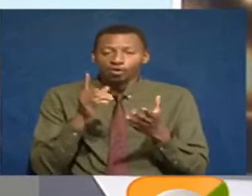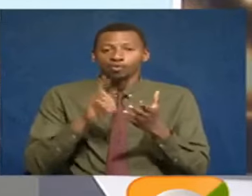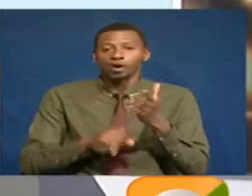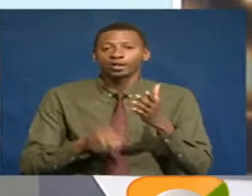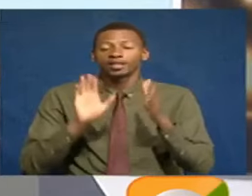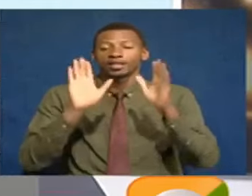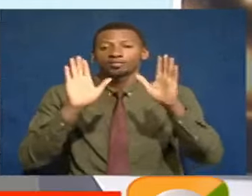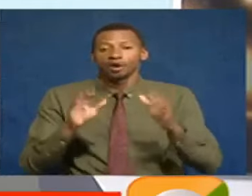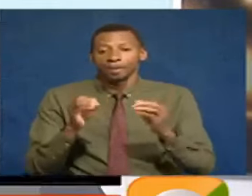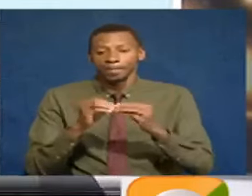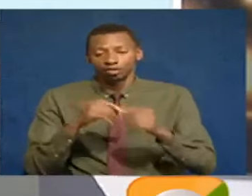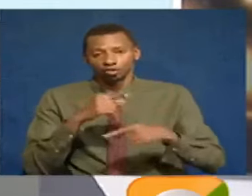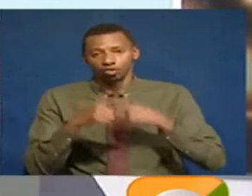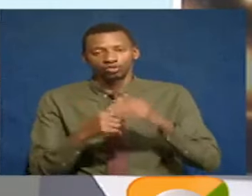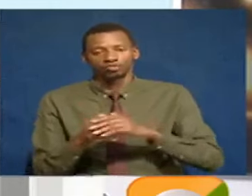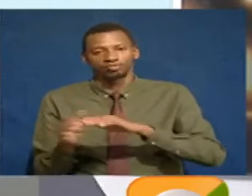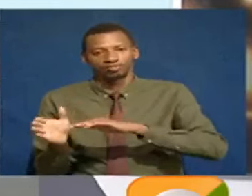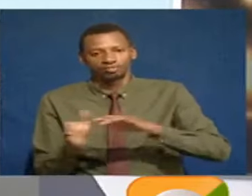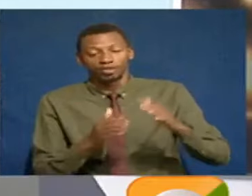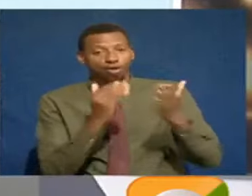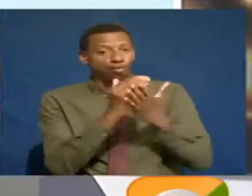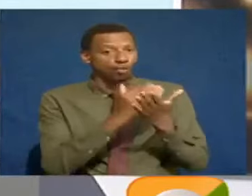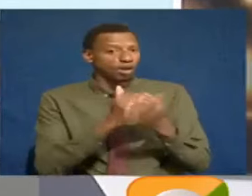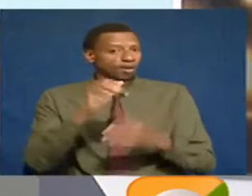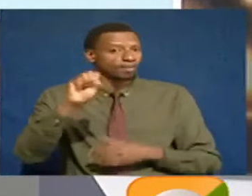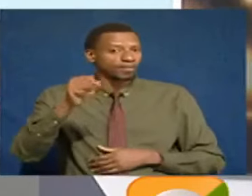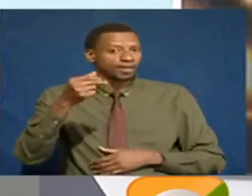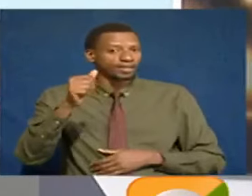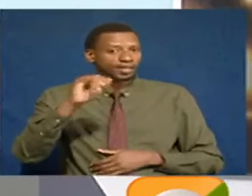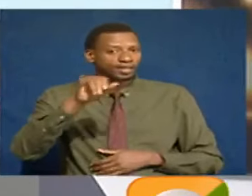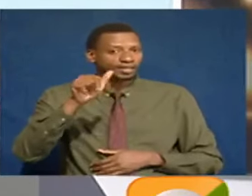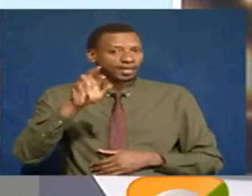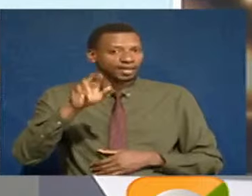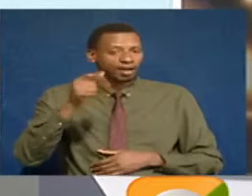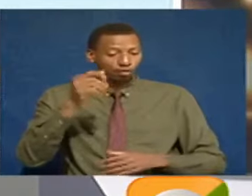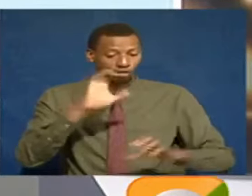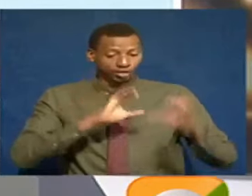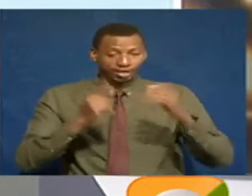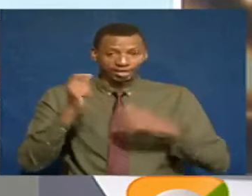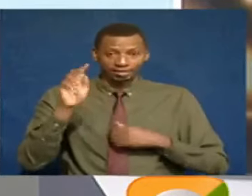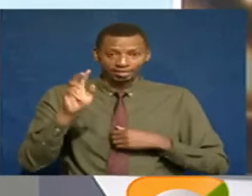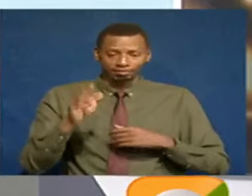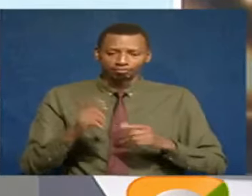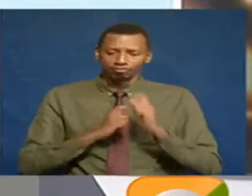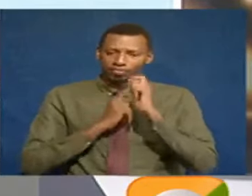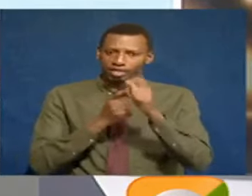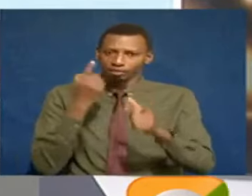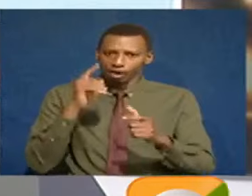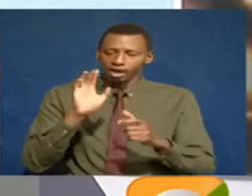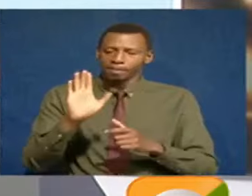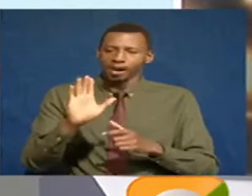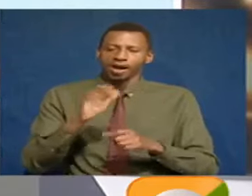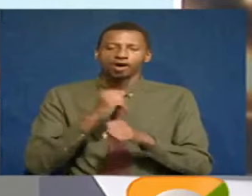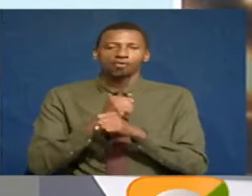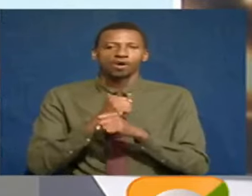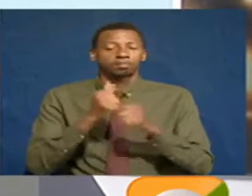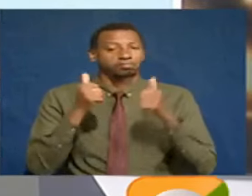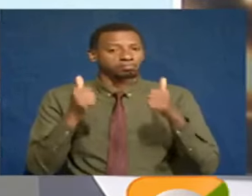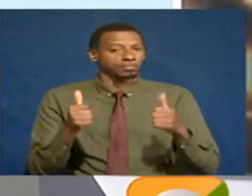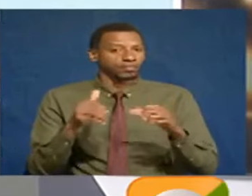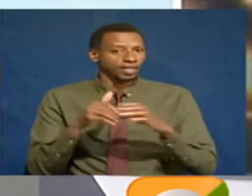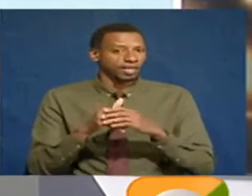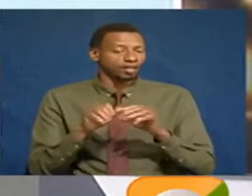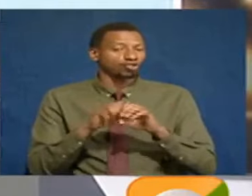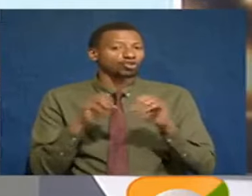nacho kip cha shajara cha runing ya sizen tv kilit zwa kwa mchangama kip hiki kino nesh na lulu hassan kilit tambi katika